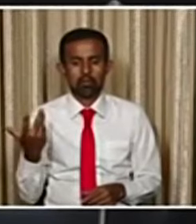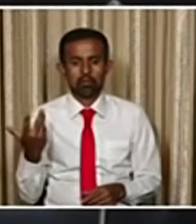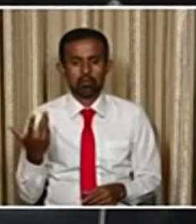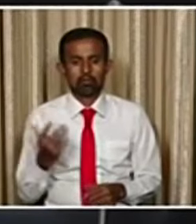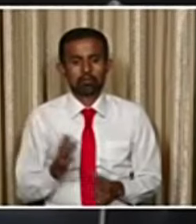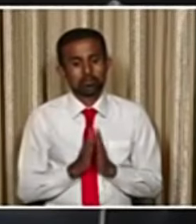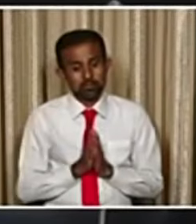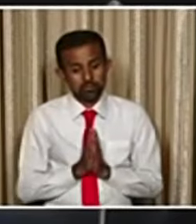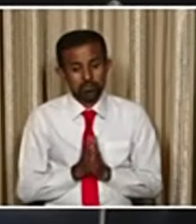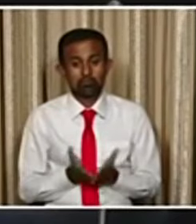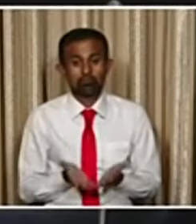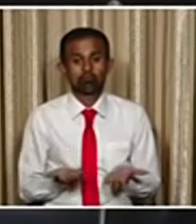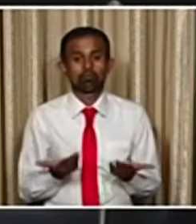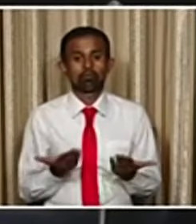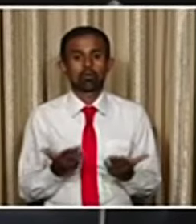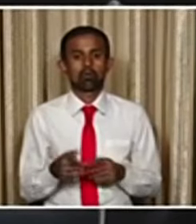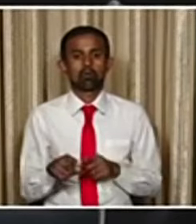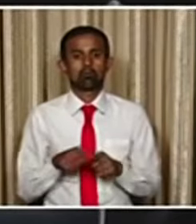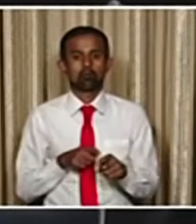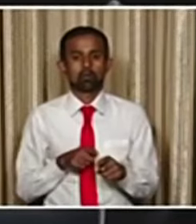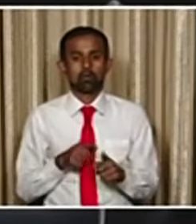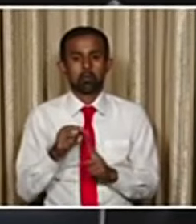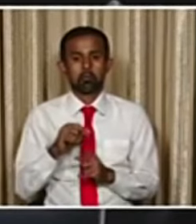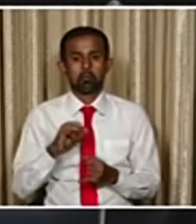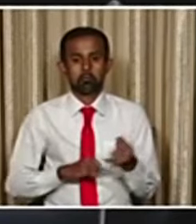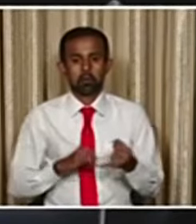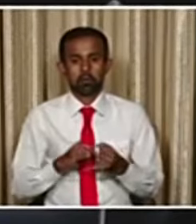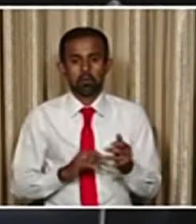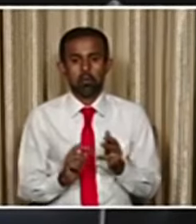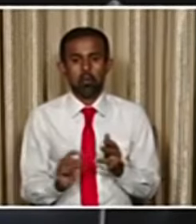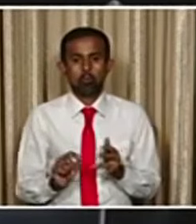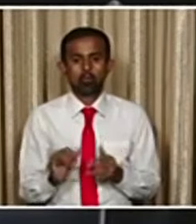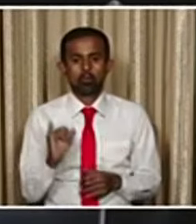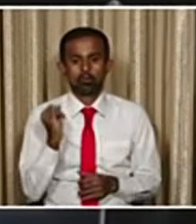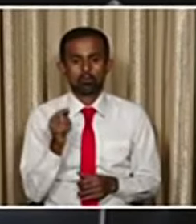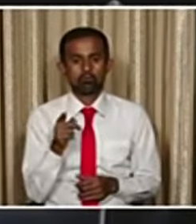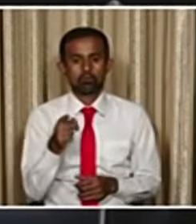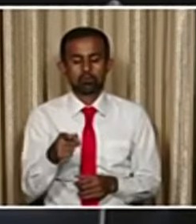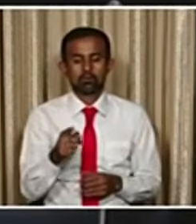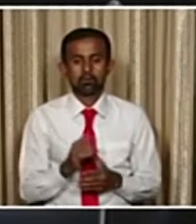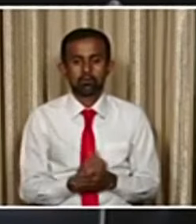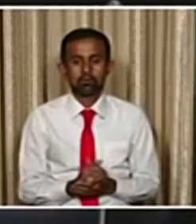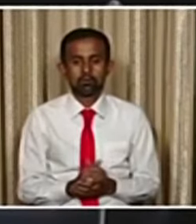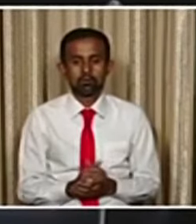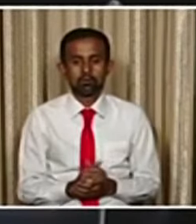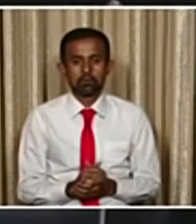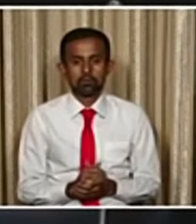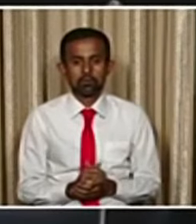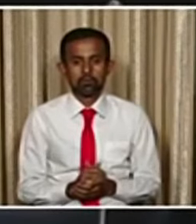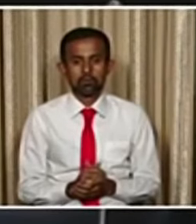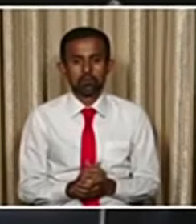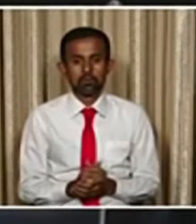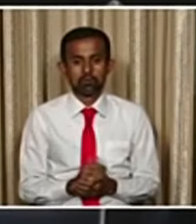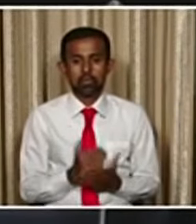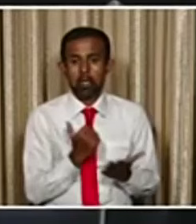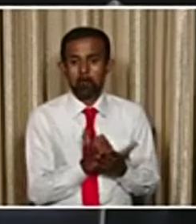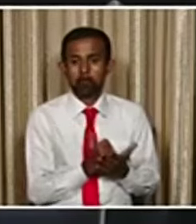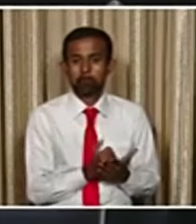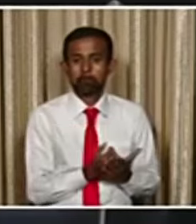ಇದರ ವೆಂದಲ ಬೇಟೆ ಎನ್ನಟ ಓಣ ಪ್ರಾದೇಶಿಕ ಲೇಖನ್ ತುಮಗೆ ಕಾರ್ಯಾಲಯ ನಿಲದಾರಿ ಇಂಟ ಉಗಸಗ್